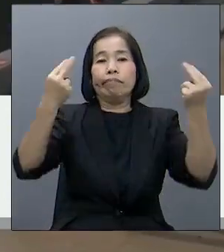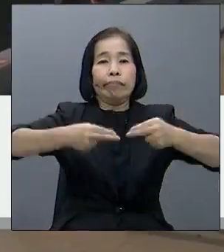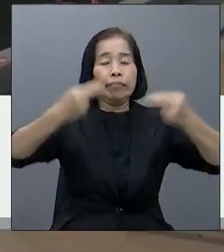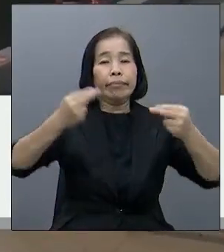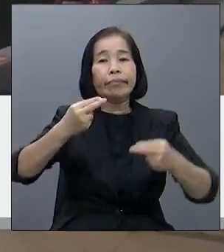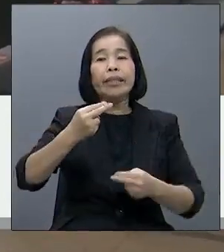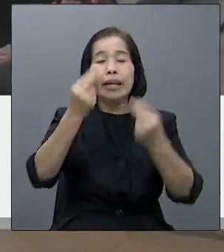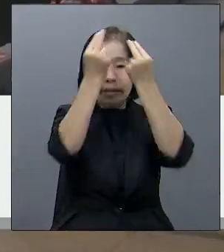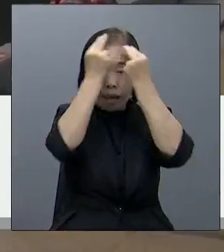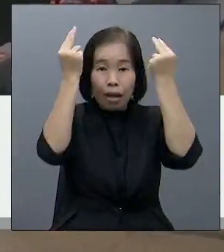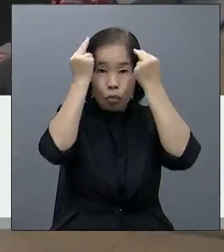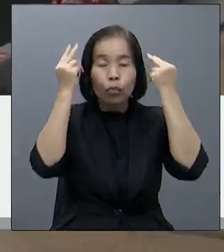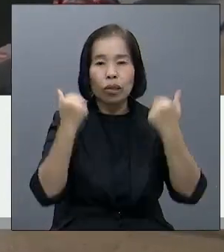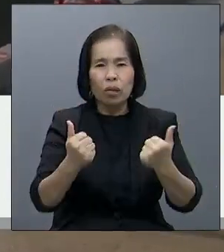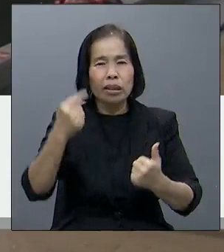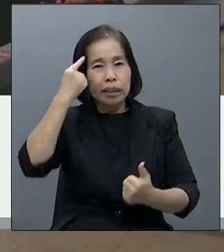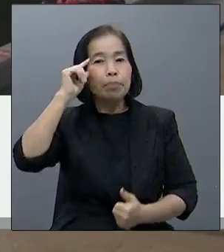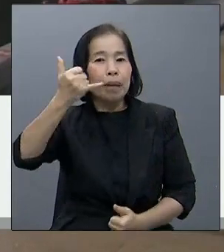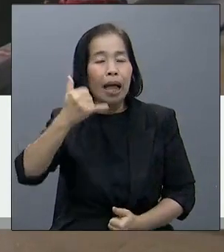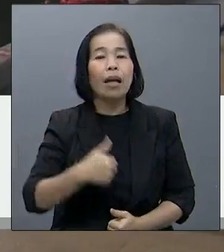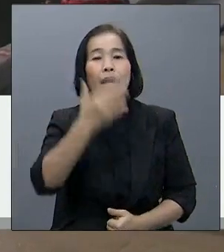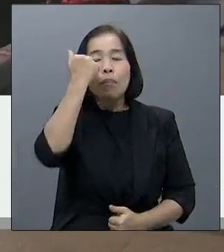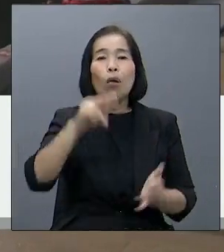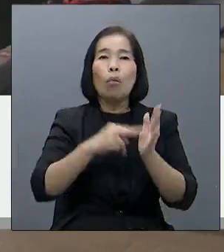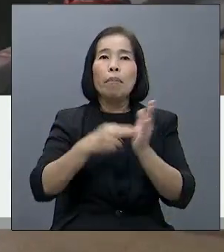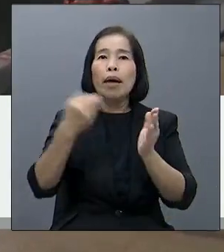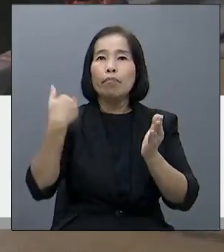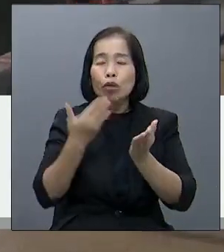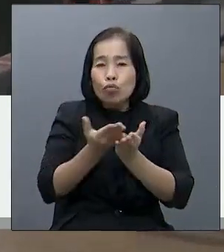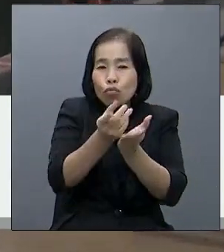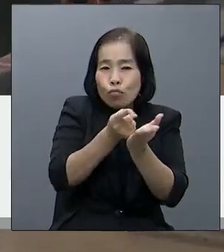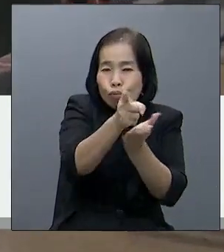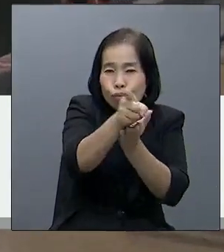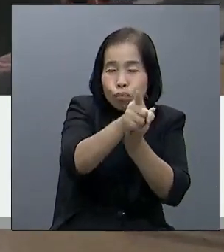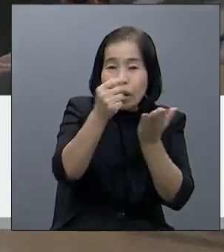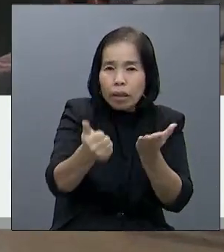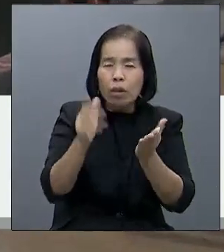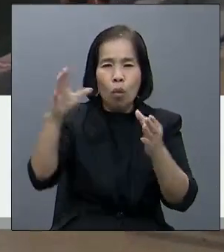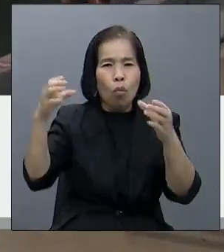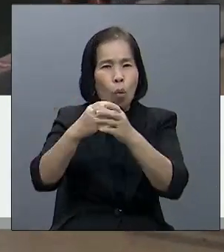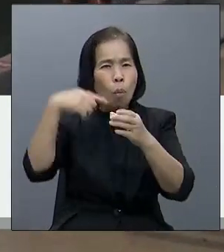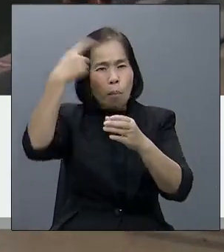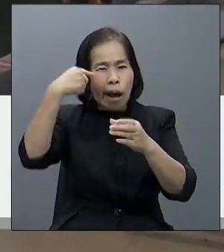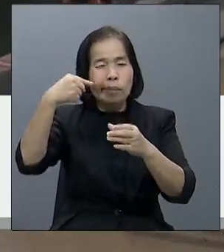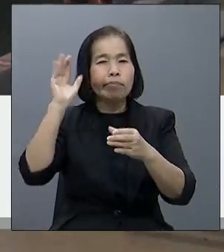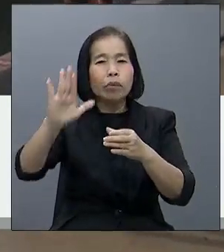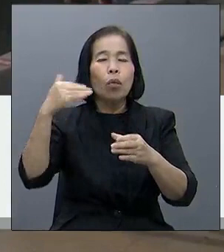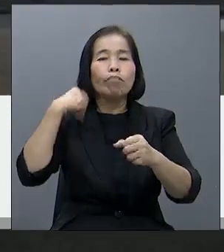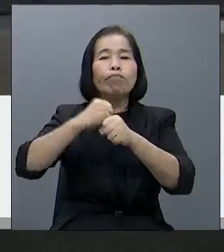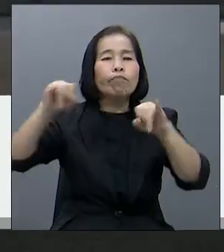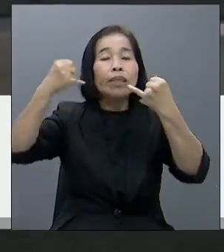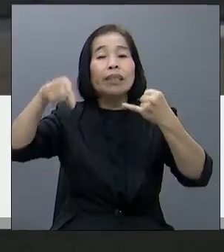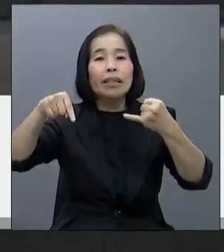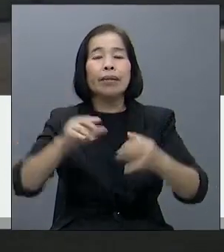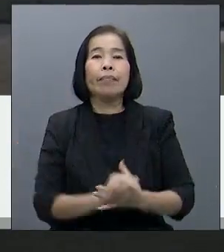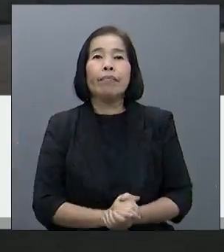พันธมิตรก็มีความเป็นไปได้นะคะว่าขีปนาวุธที่ถูกยิงครั้งนี้เป็นของกลุ่มกบฏฮูตีขณะเดียว